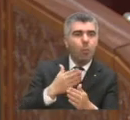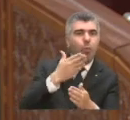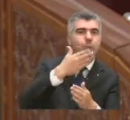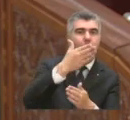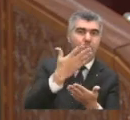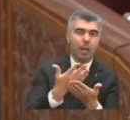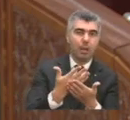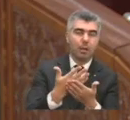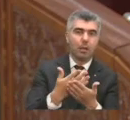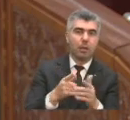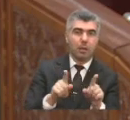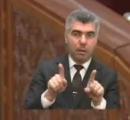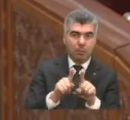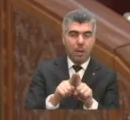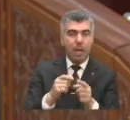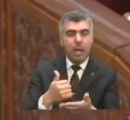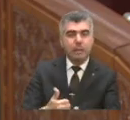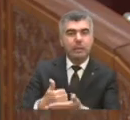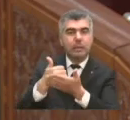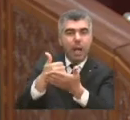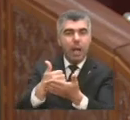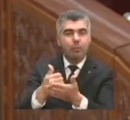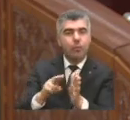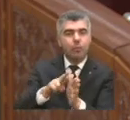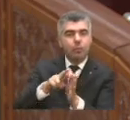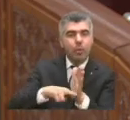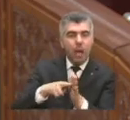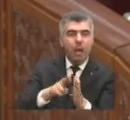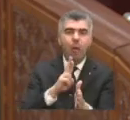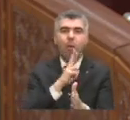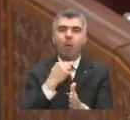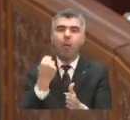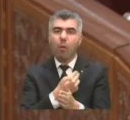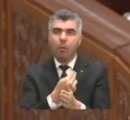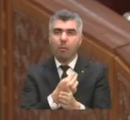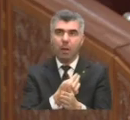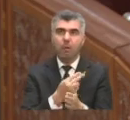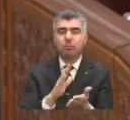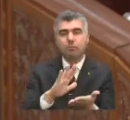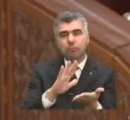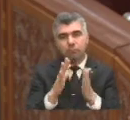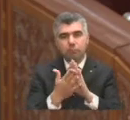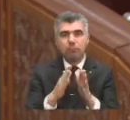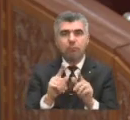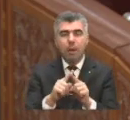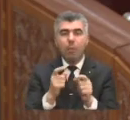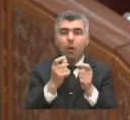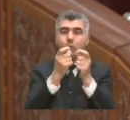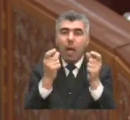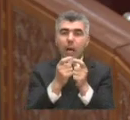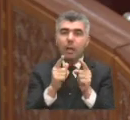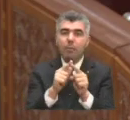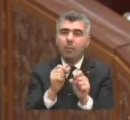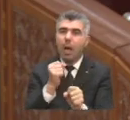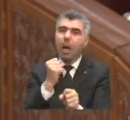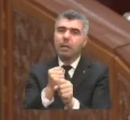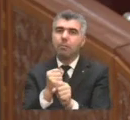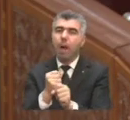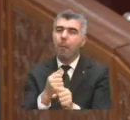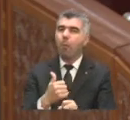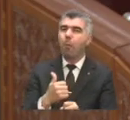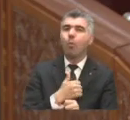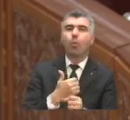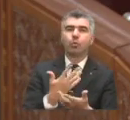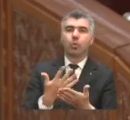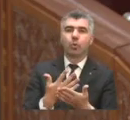باش خارج يعني الدعم اللي غيكون من طرف الجهه او من طرف الحكومه نحاولوا هذه المقاولات الثقافيه يوليو كينشطوا راسهم هذه الاماكن، يعني يولي واحد